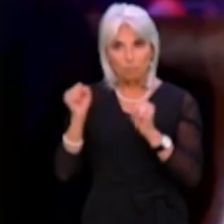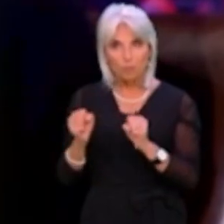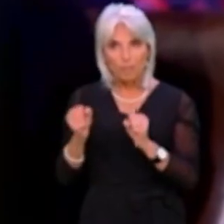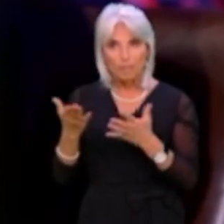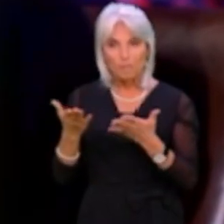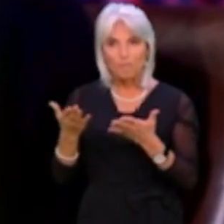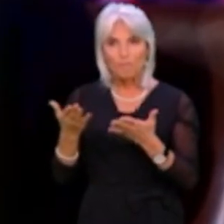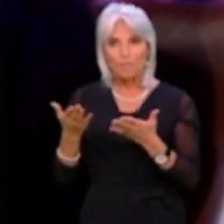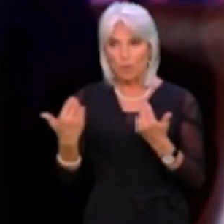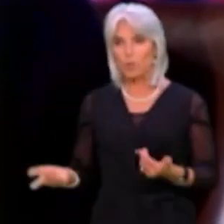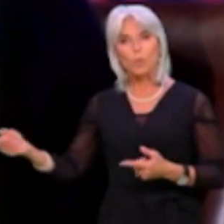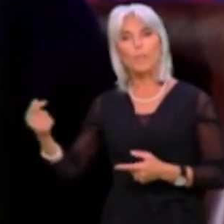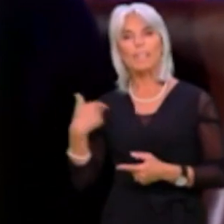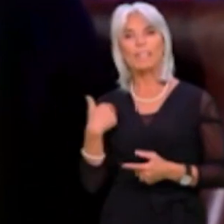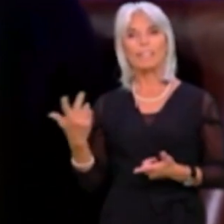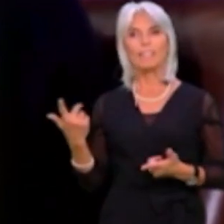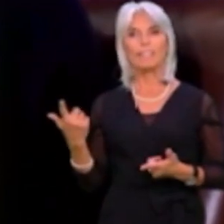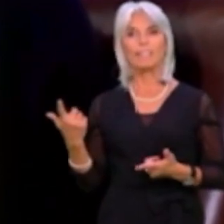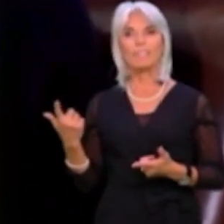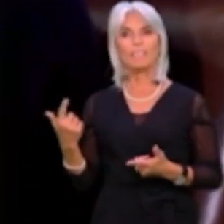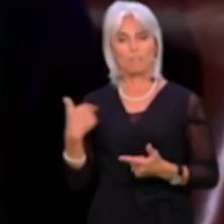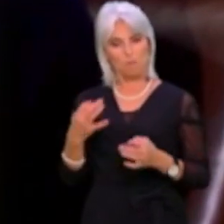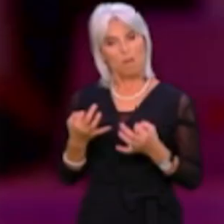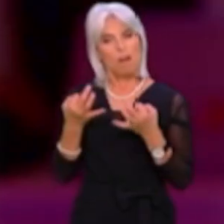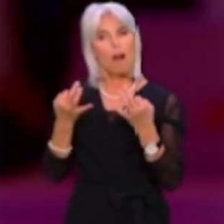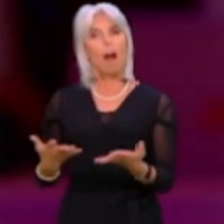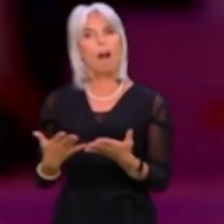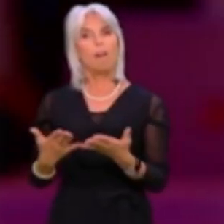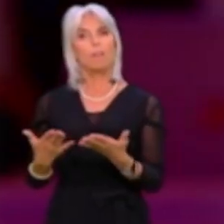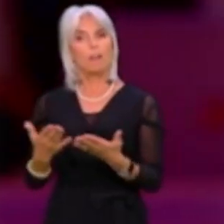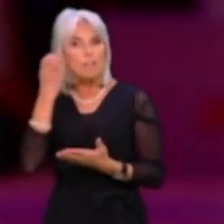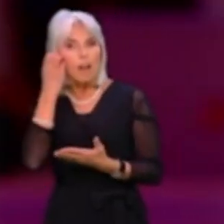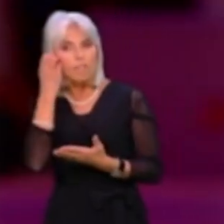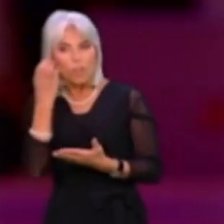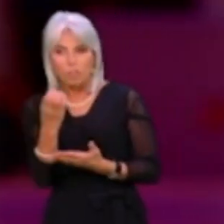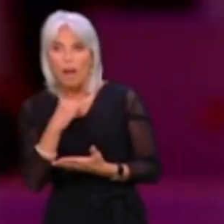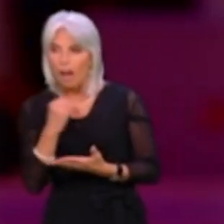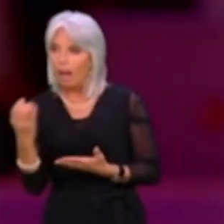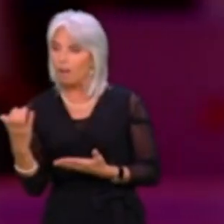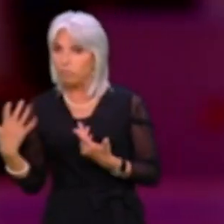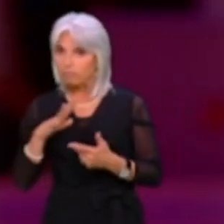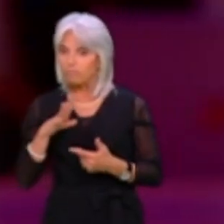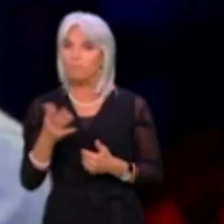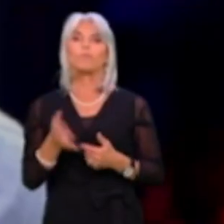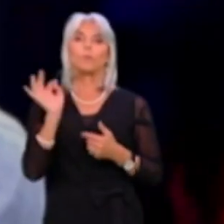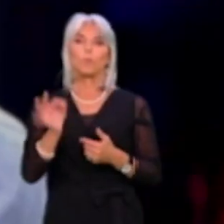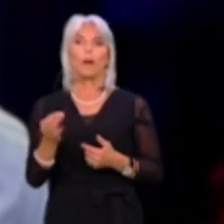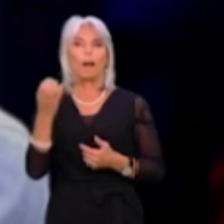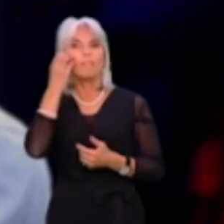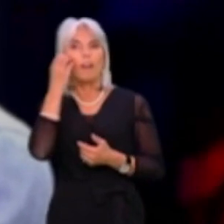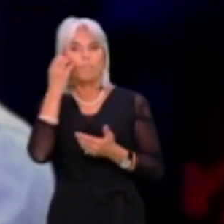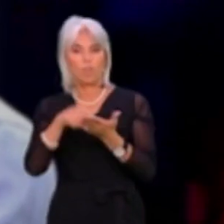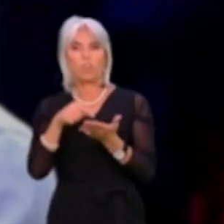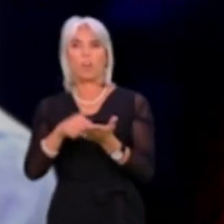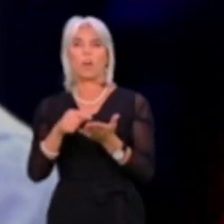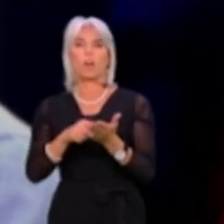chose aujourd'hui avec lequel tu arrives à vivre, un téléphone portable, par exemple? Avec le téléphone, on a une